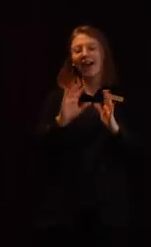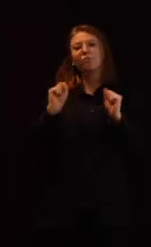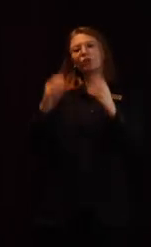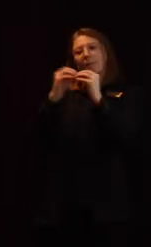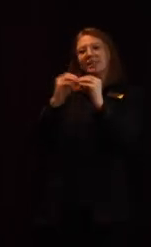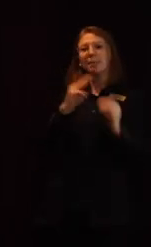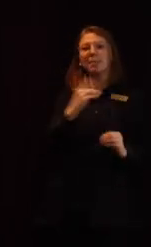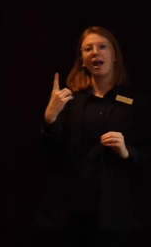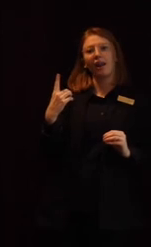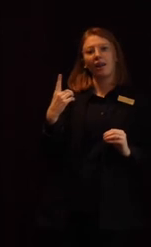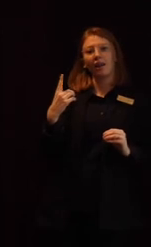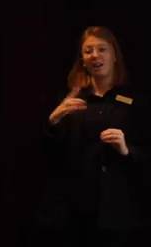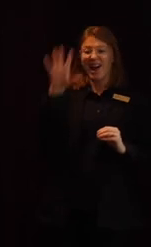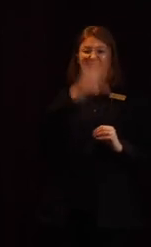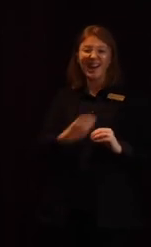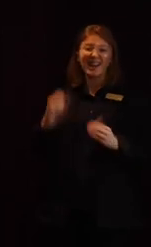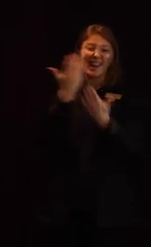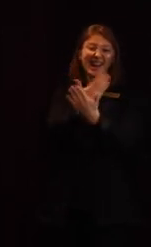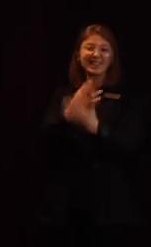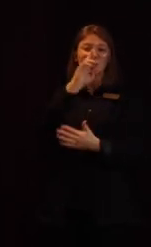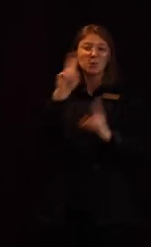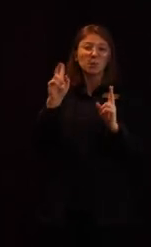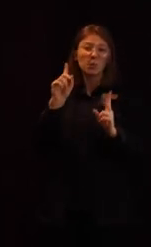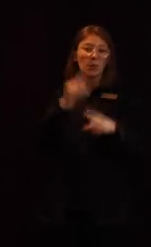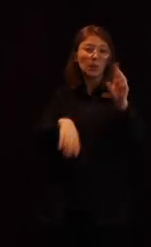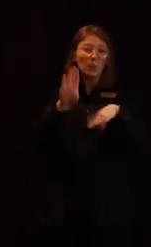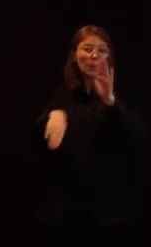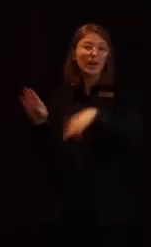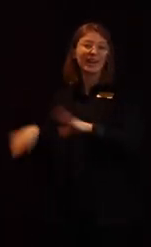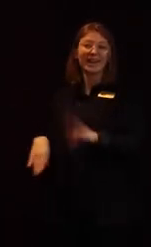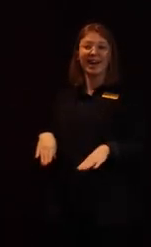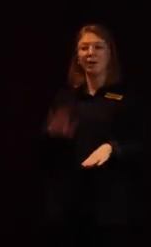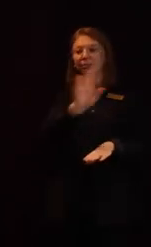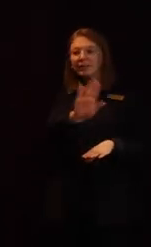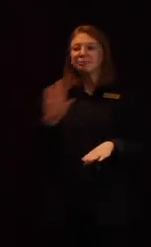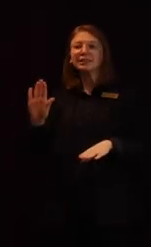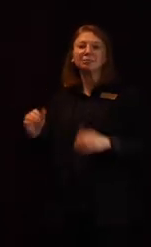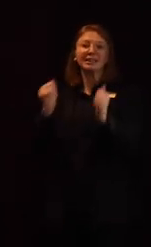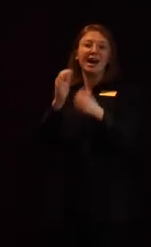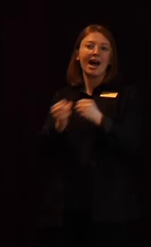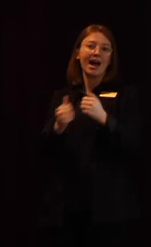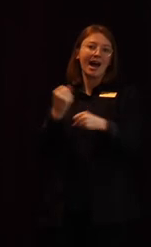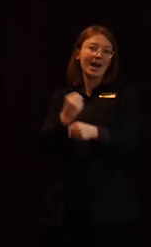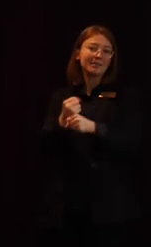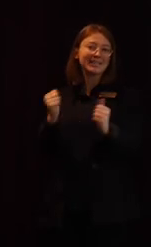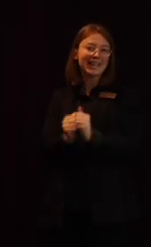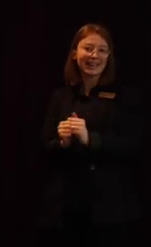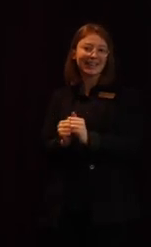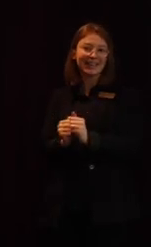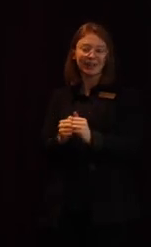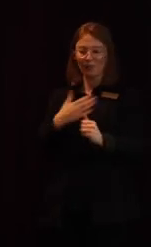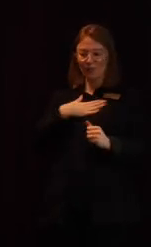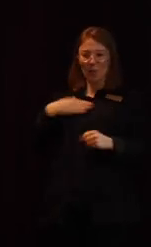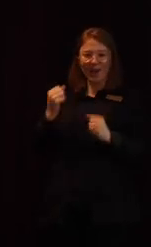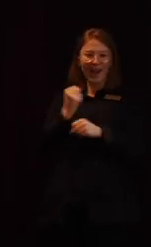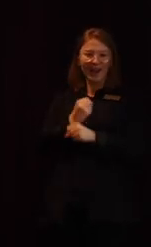länderna ganska olika ut. Man har liksom bestämt sig att lägga upp sitt arbete på lite olika sätt. Mm. Och vårt arbete med 6 regionala center, skulle jag vilja